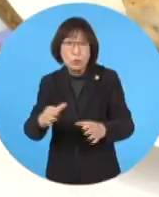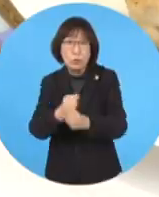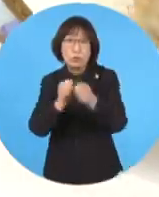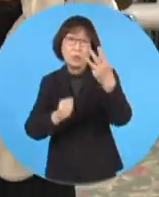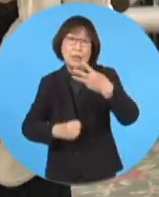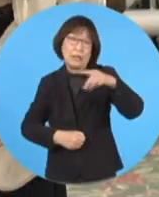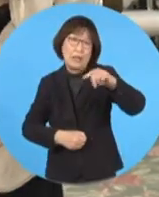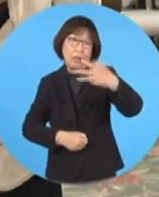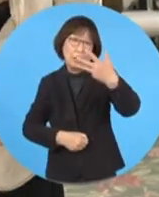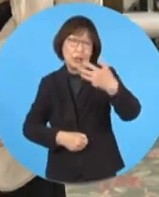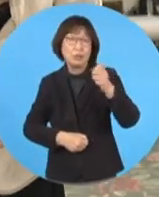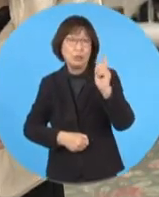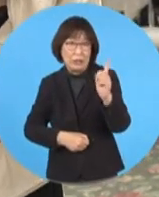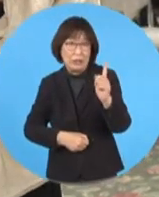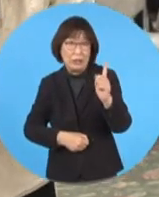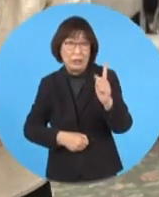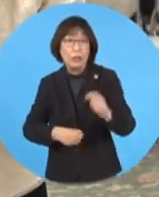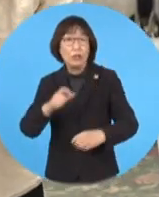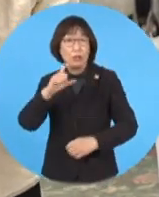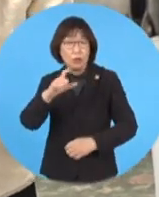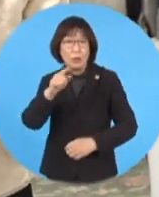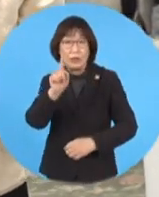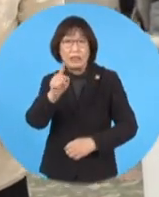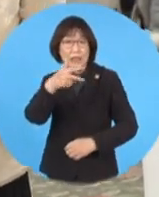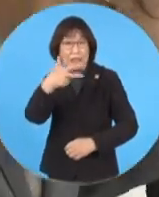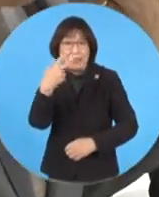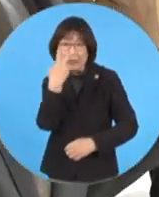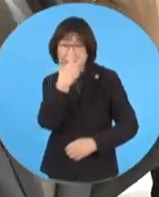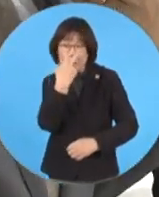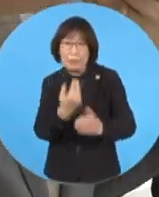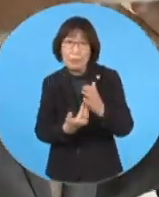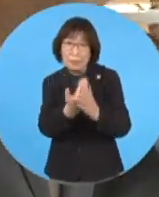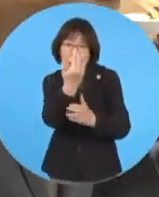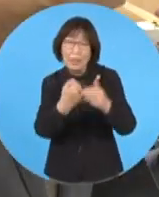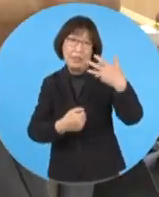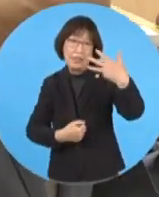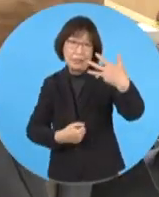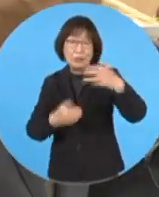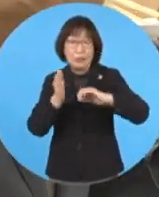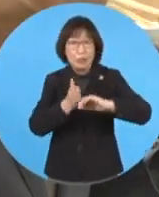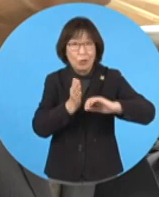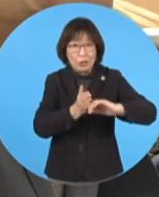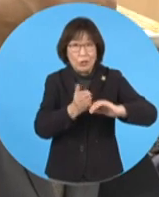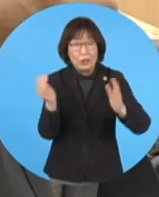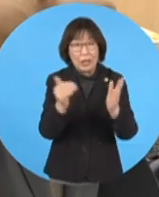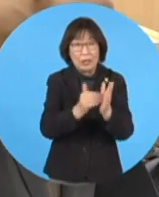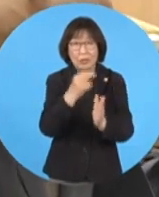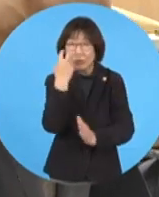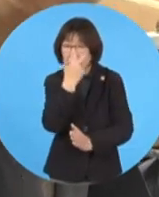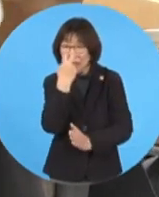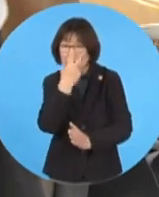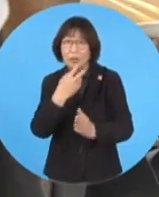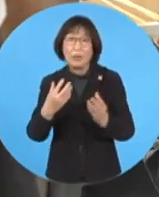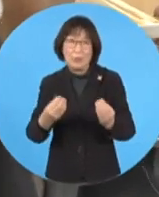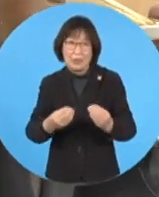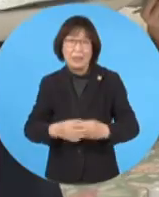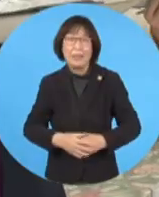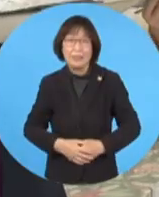3181点。この日は一次審査を通過した8つの料理の最終審査が行われました。